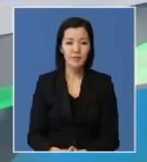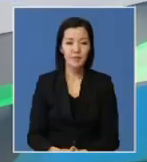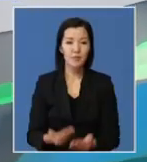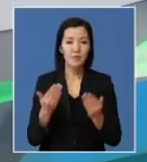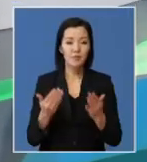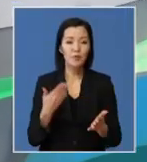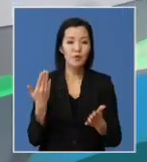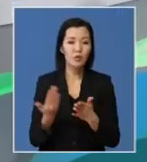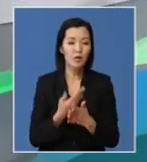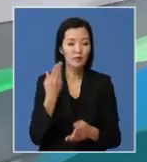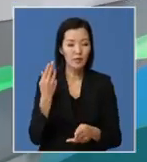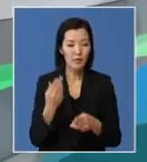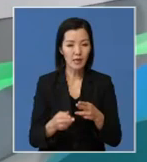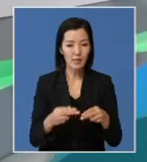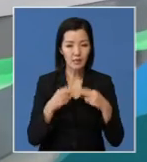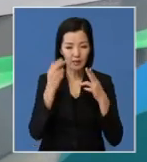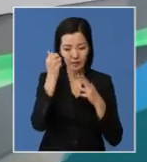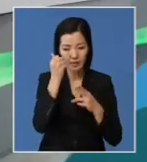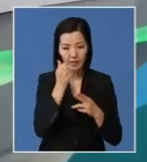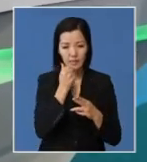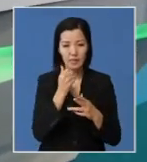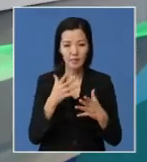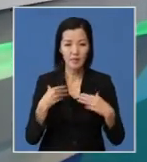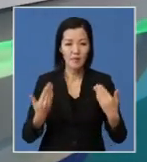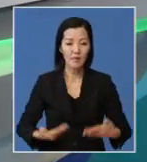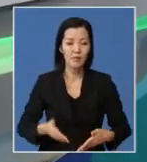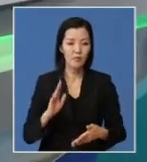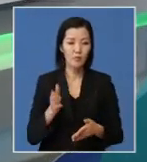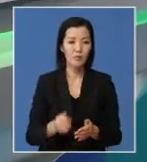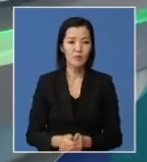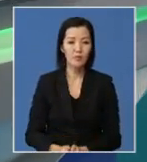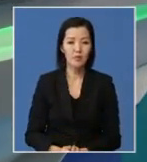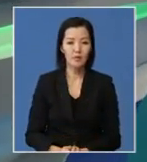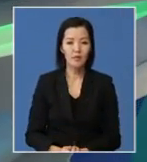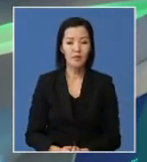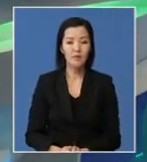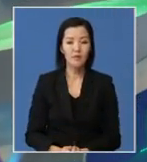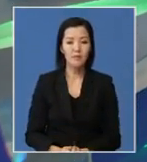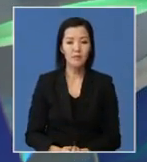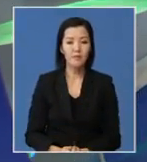Бүгінгі келіп түскен жаңалықтар рет осындай болды. Назарларыңызға рахмет. Аман сау болыңыздар.